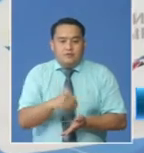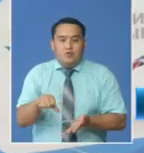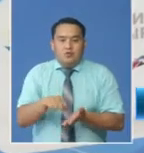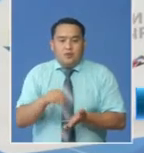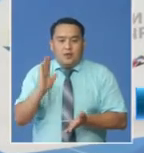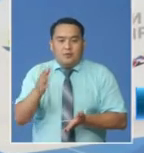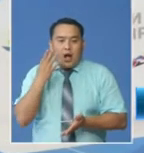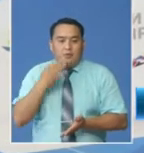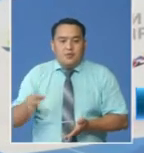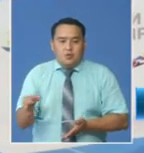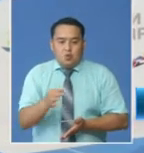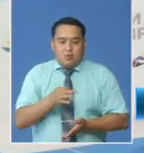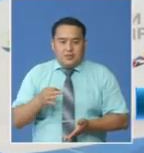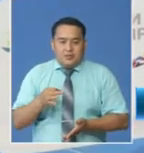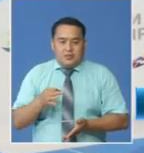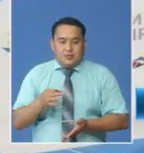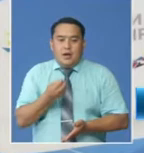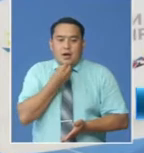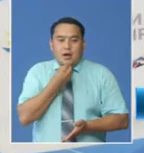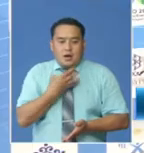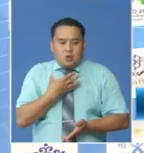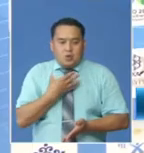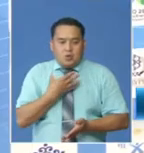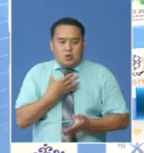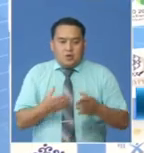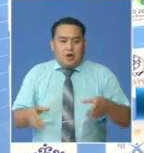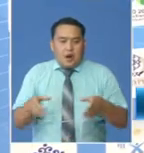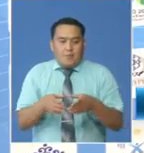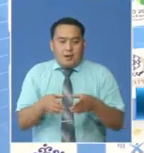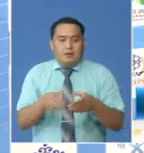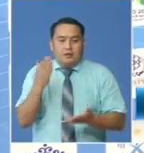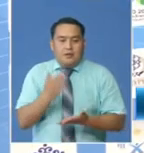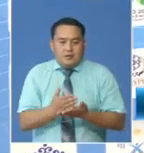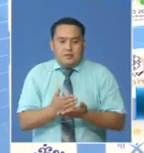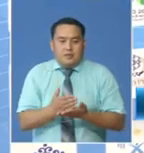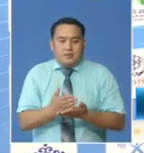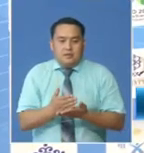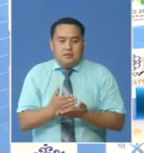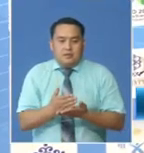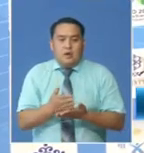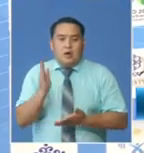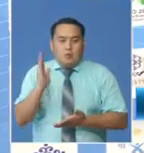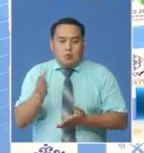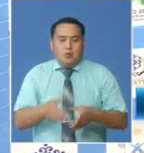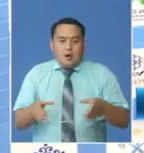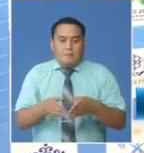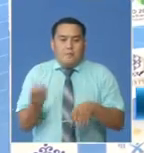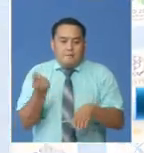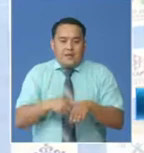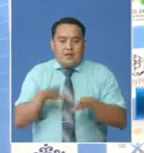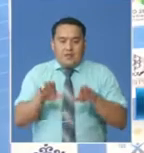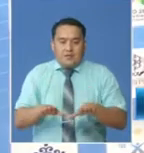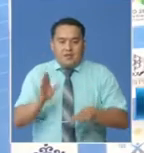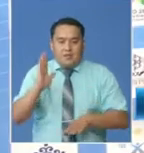выступать. Алматинская область неплохая. Я думаю, они лидеры. Будут командным первое место.